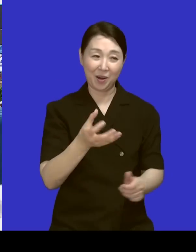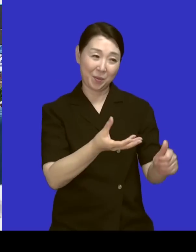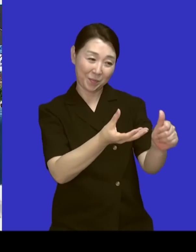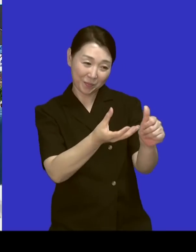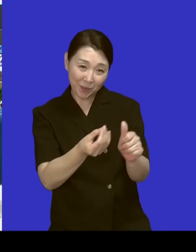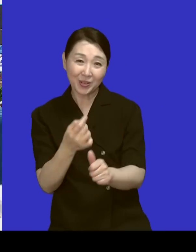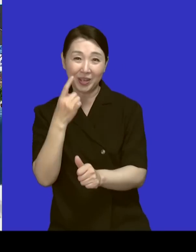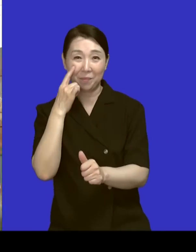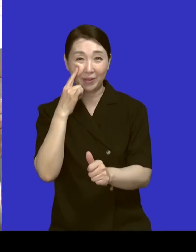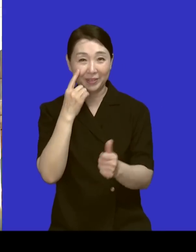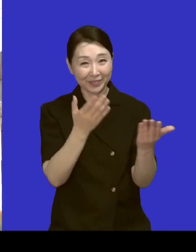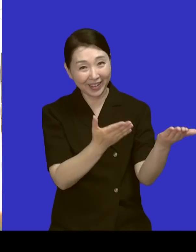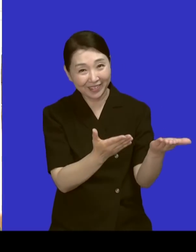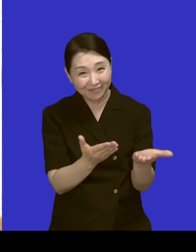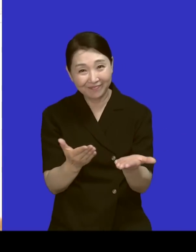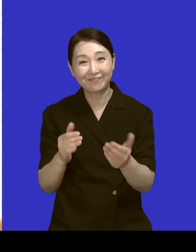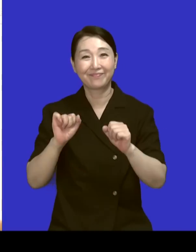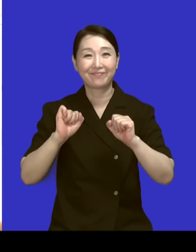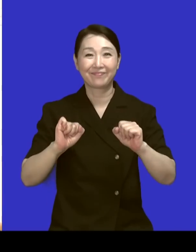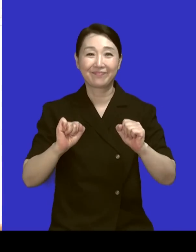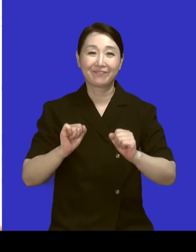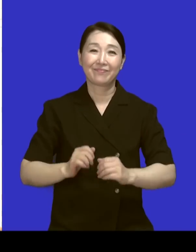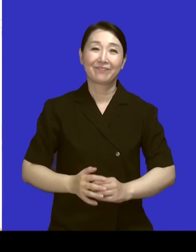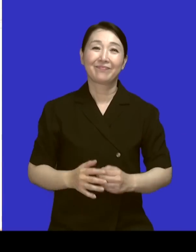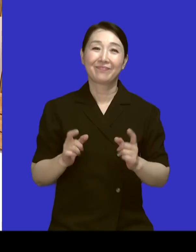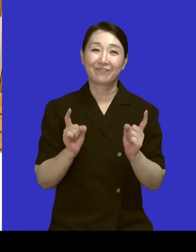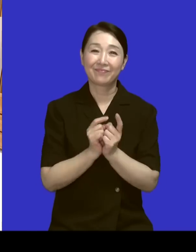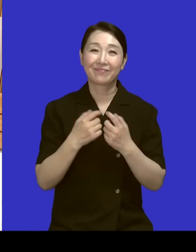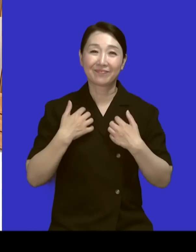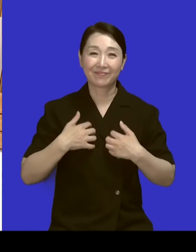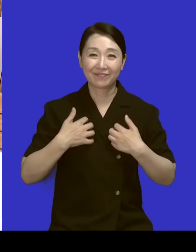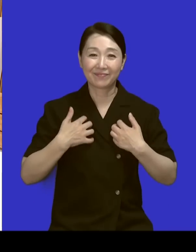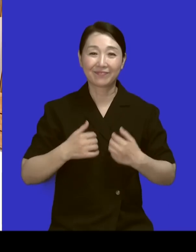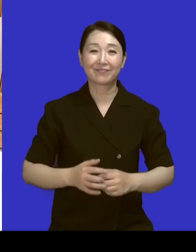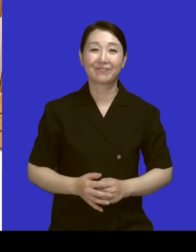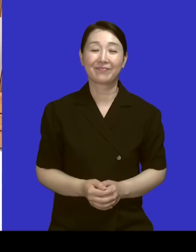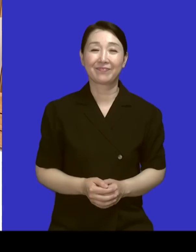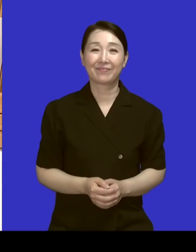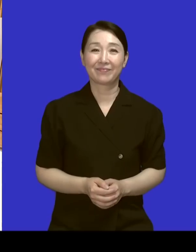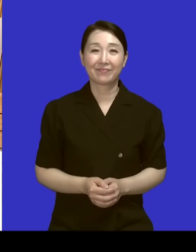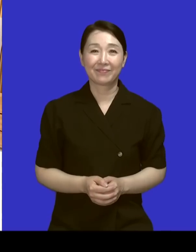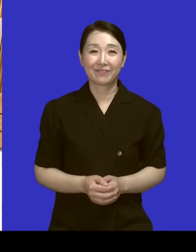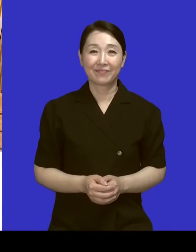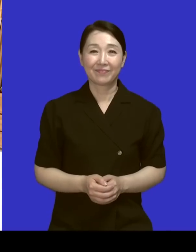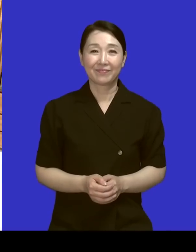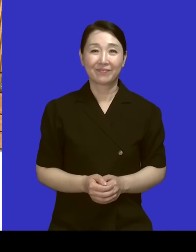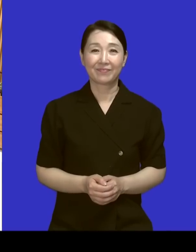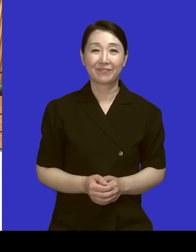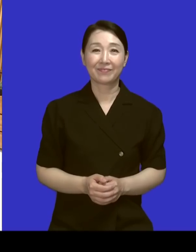오세요. 안녕하세요. 안녕하세요. 반갑습니다. 네. 어서 오십시오.